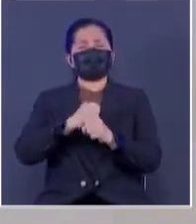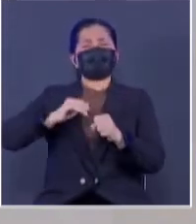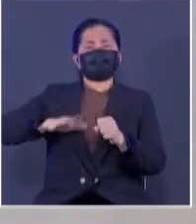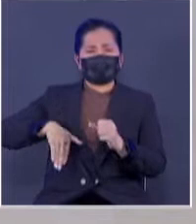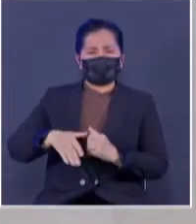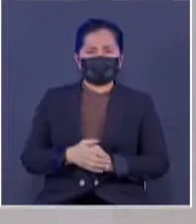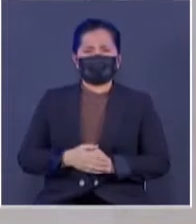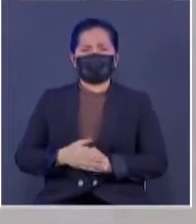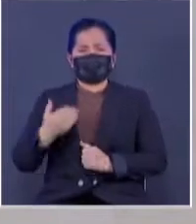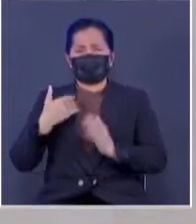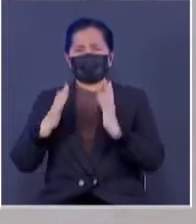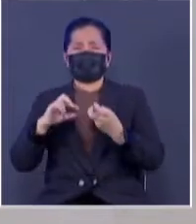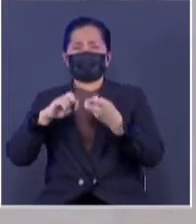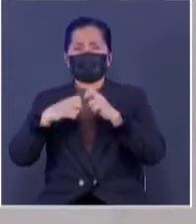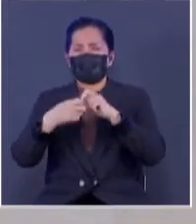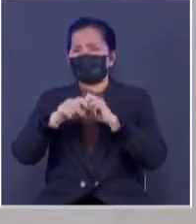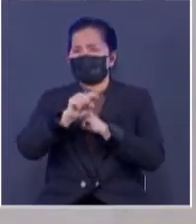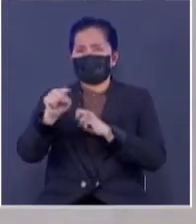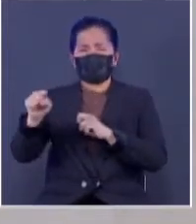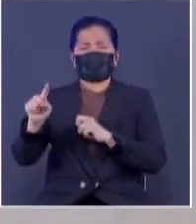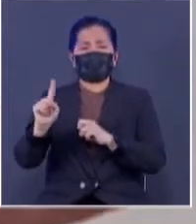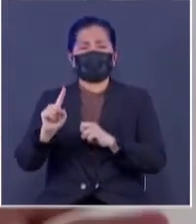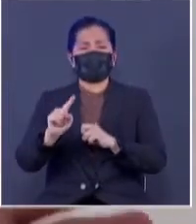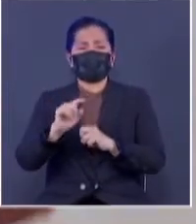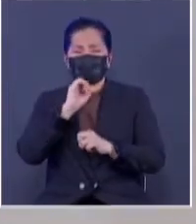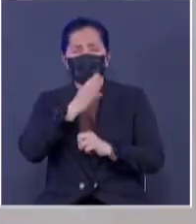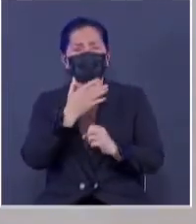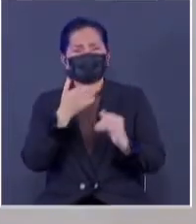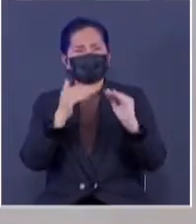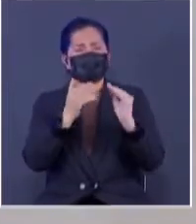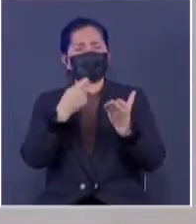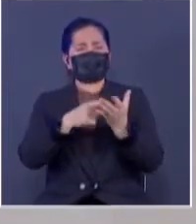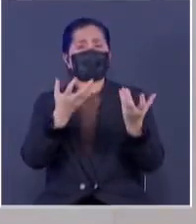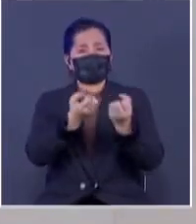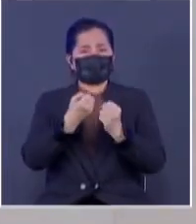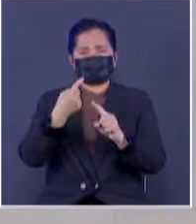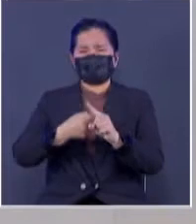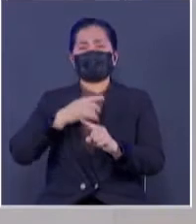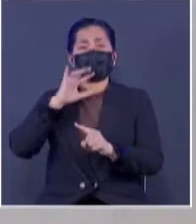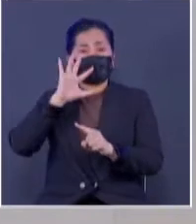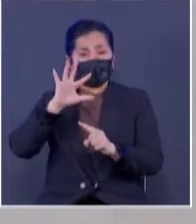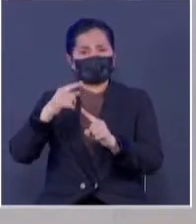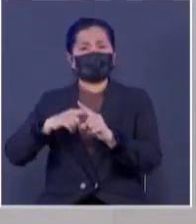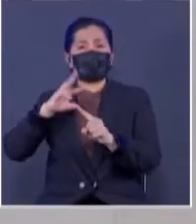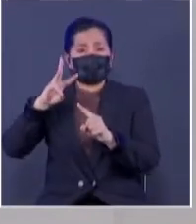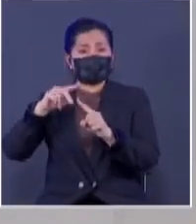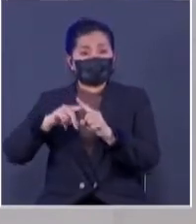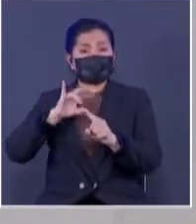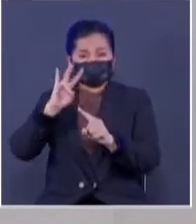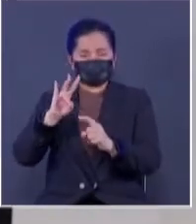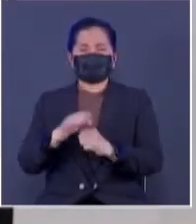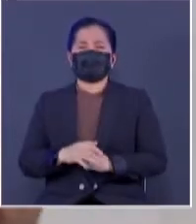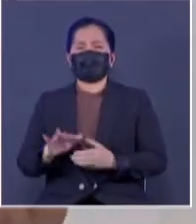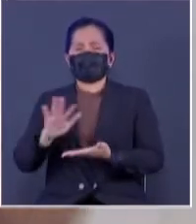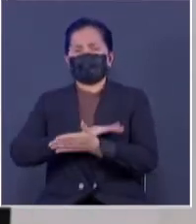ากลุ่มลูกค้าที่มีปัญหาส่วนใหญ่เนี่ยเป็นกลุ่มที่แจ้งเคลมประกันแล้วในช่วงเดือนพฤษภาคมมิถุนายนและกรกฎาคม